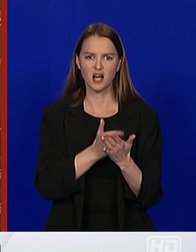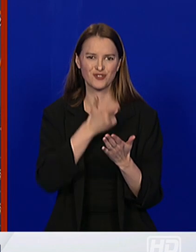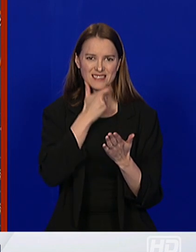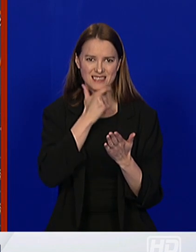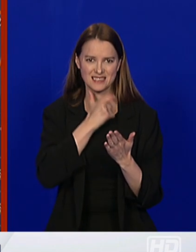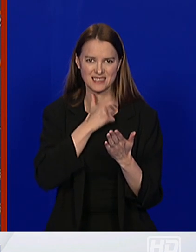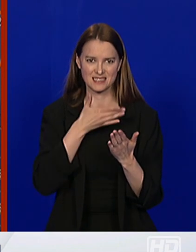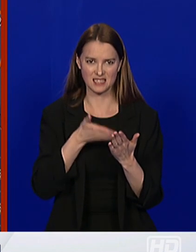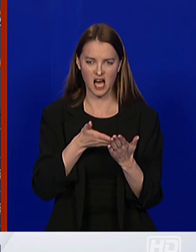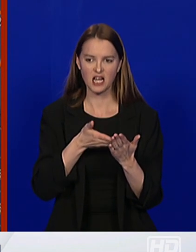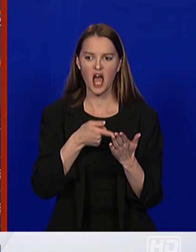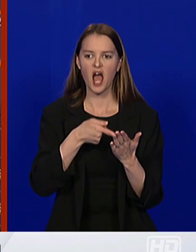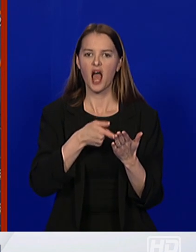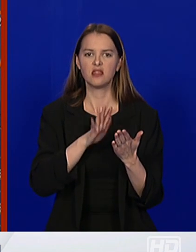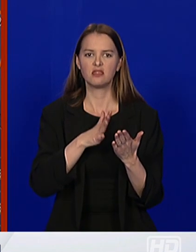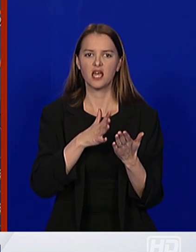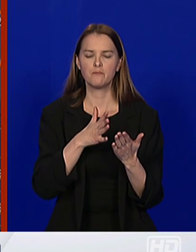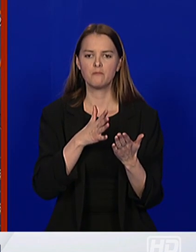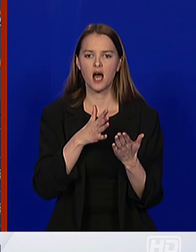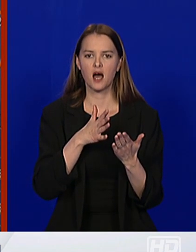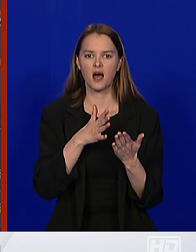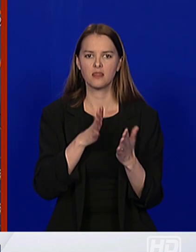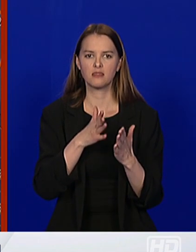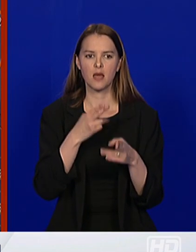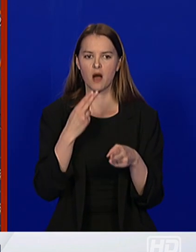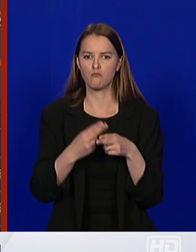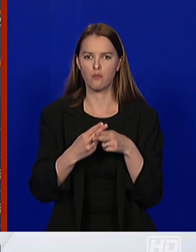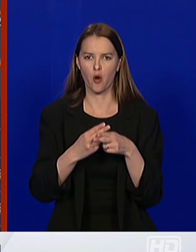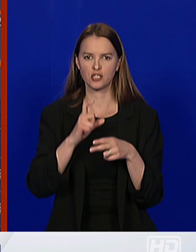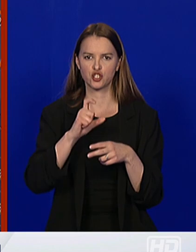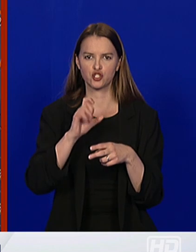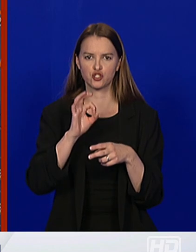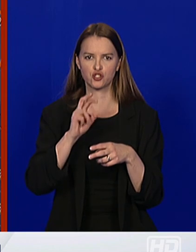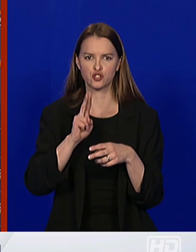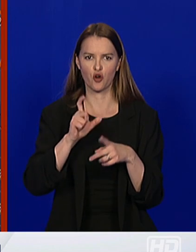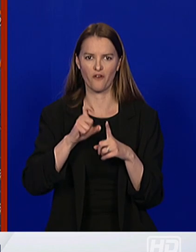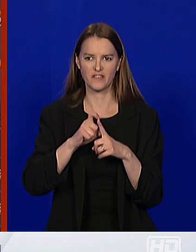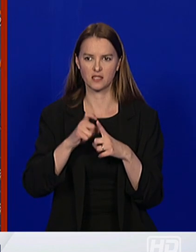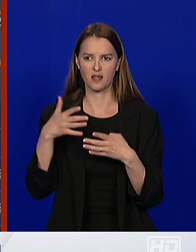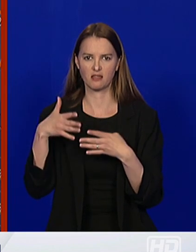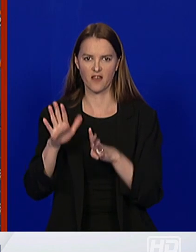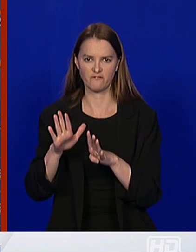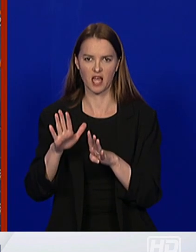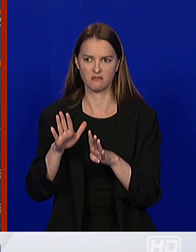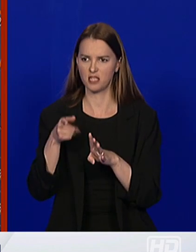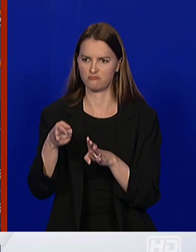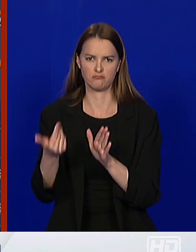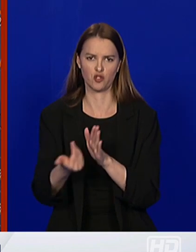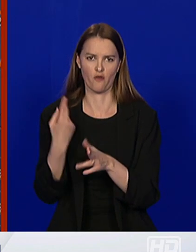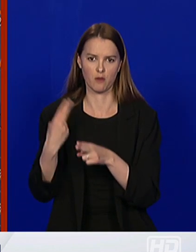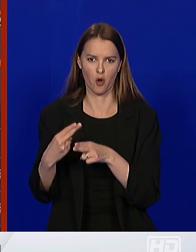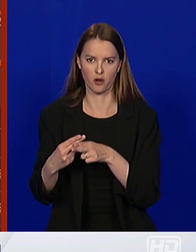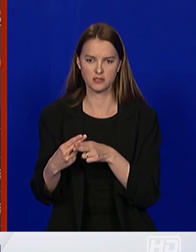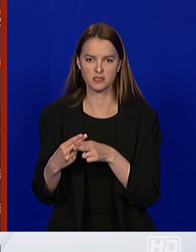zakon, a pogotovo u njemu nema spomenute bolesti COVID-19, jer je ona potpuno nova. I zbog toga je zakon